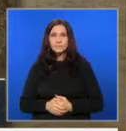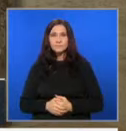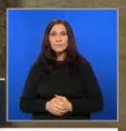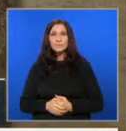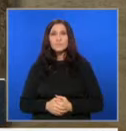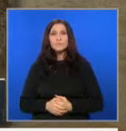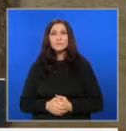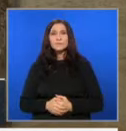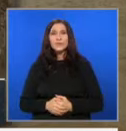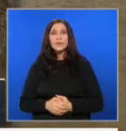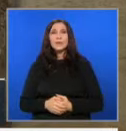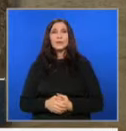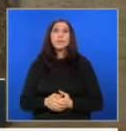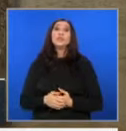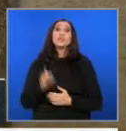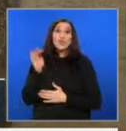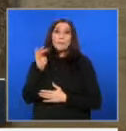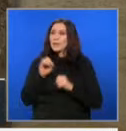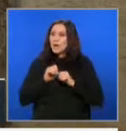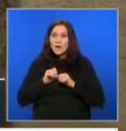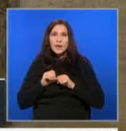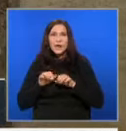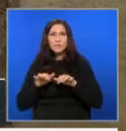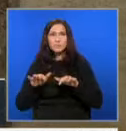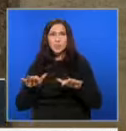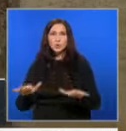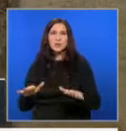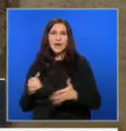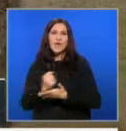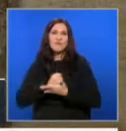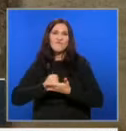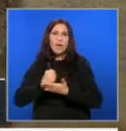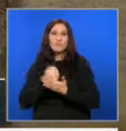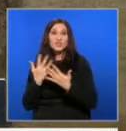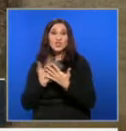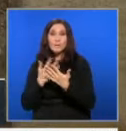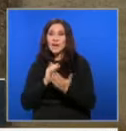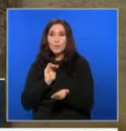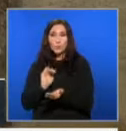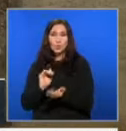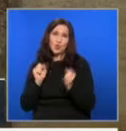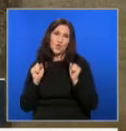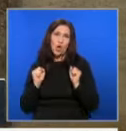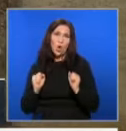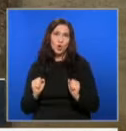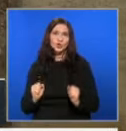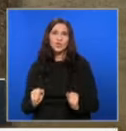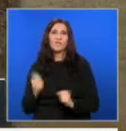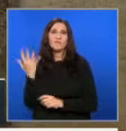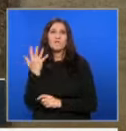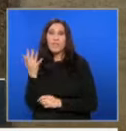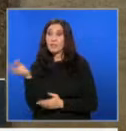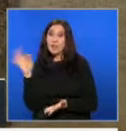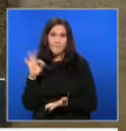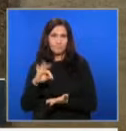точно, затова казвам, че и ще бъде разпространен в аптечната мрежа продукта. Очакваме го в петък